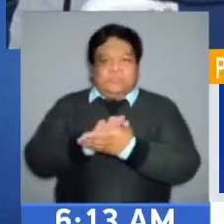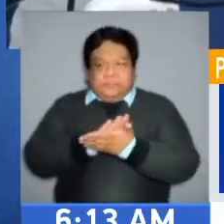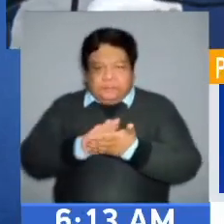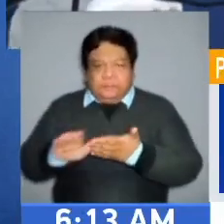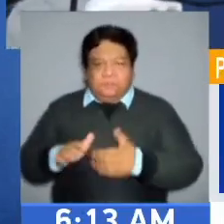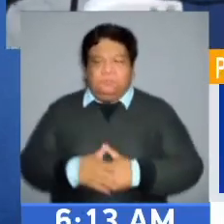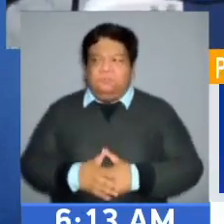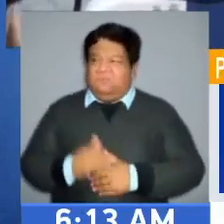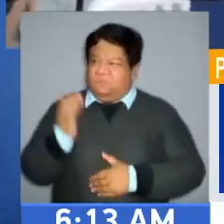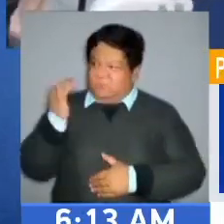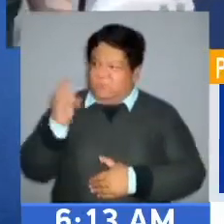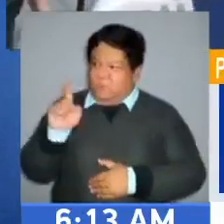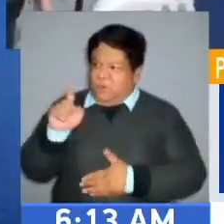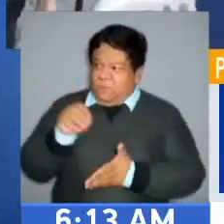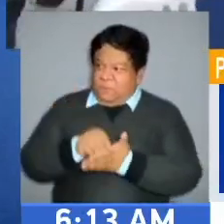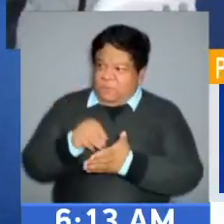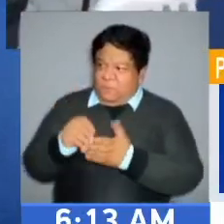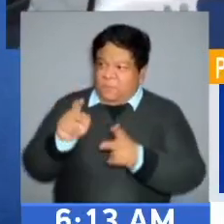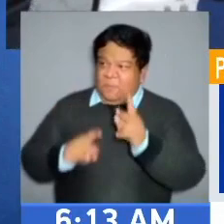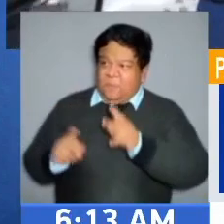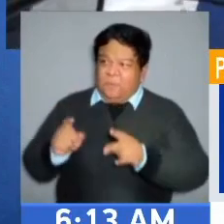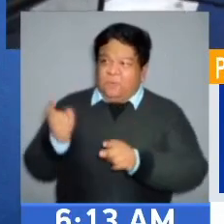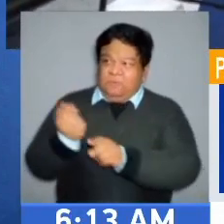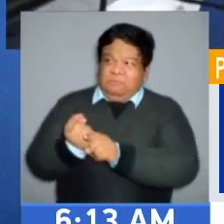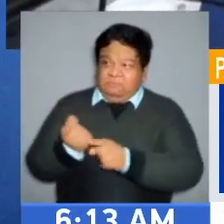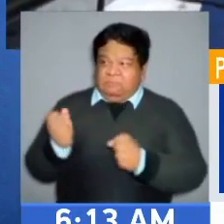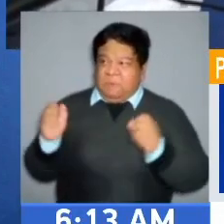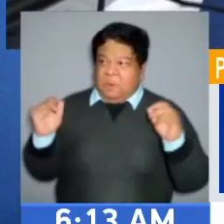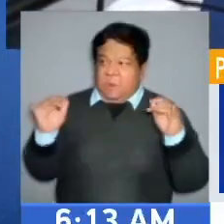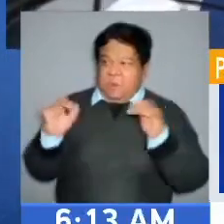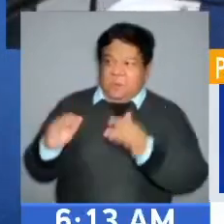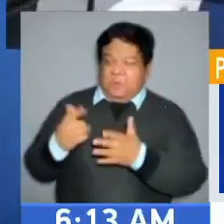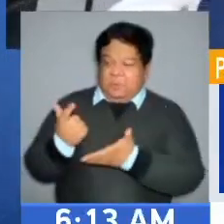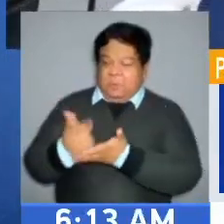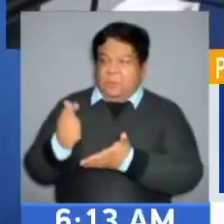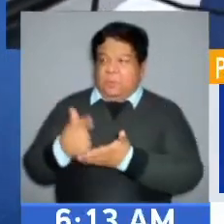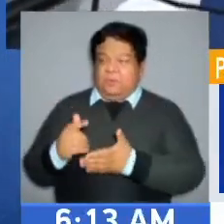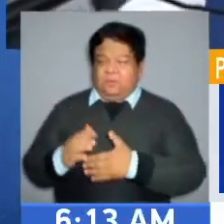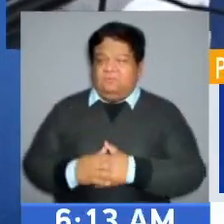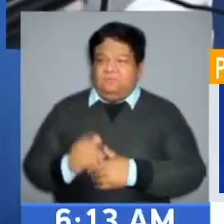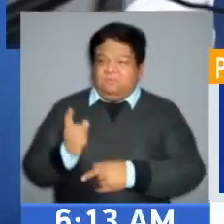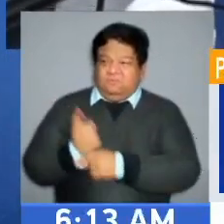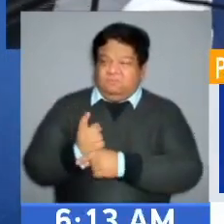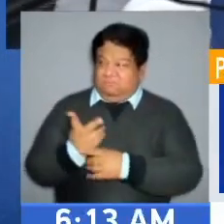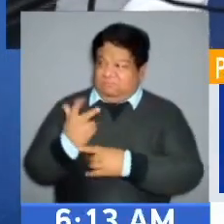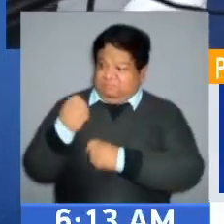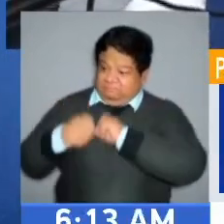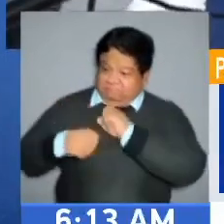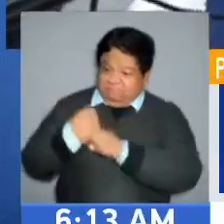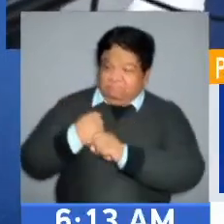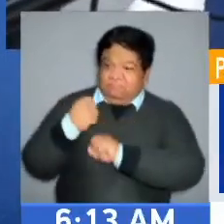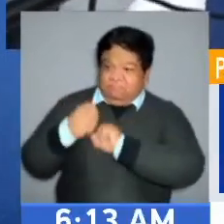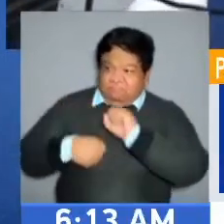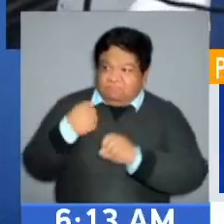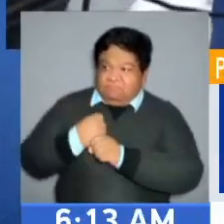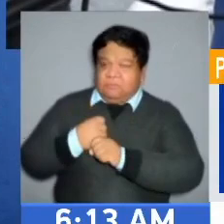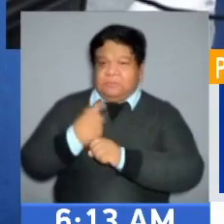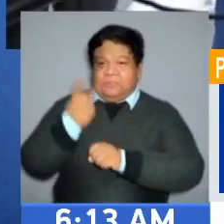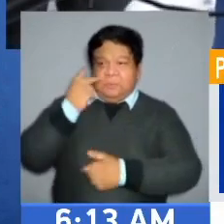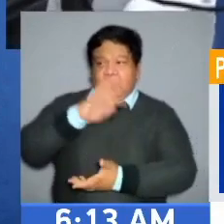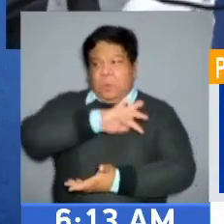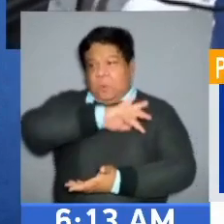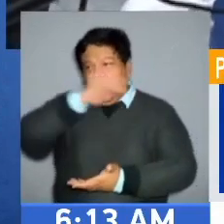po biro po yung ganun kadami. Basura. Kasi sa taon-taon no, na nagko-cover din naman tayo dito, truck-truck ng basura. Tsaka nakakaawari naman po, sir,